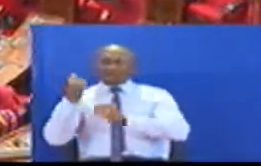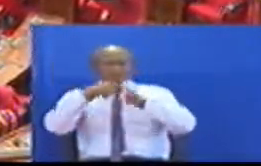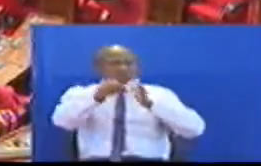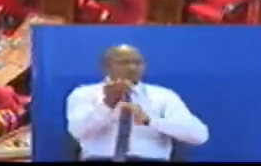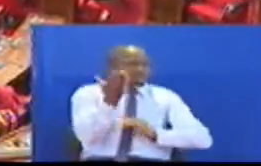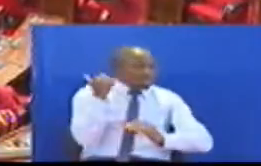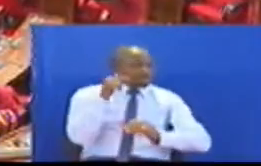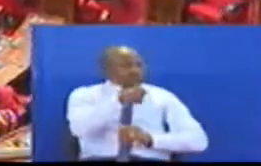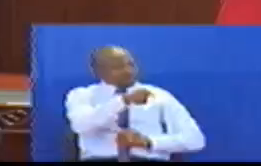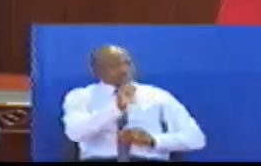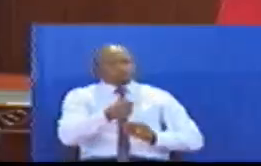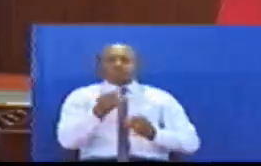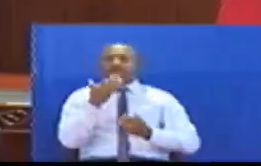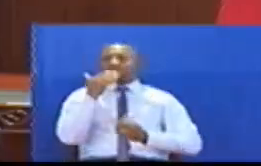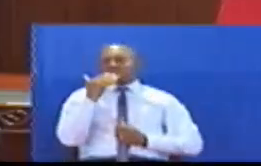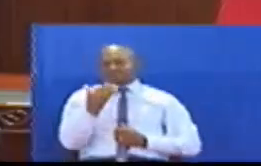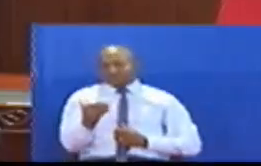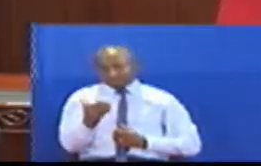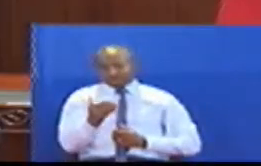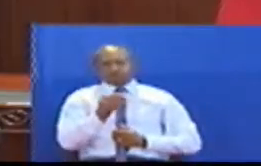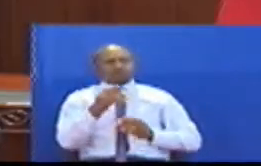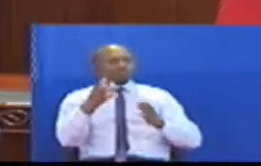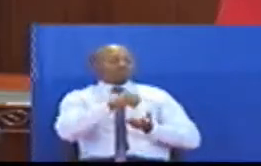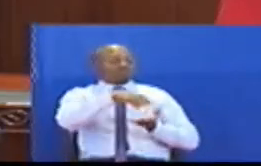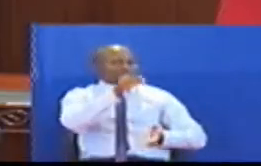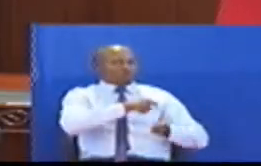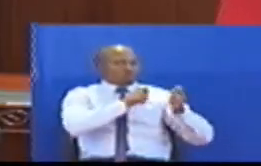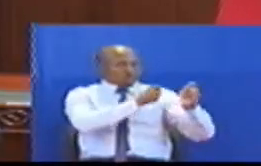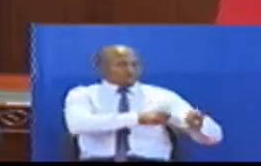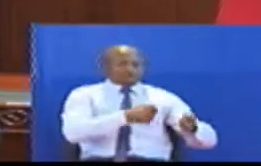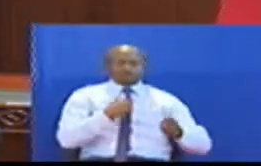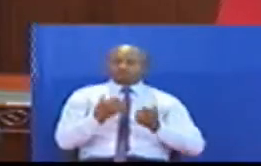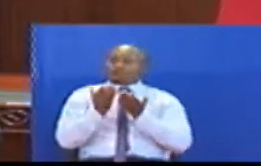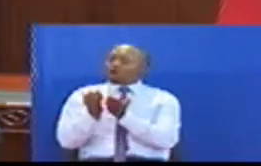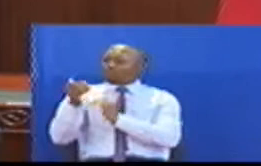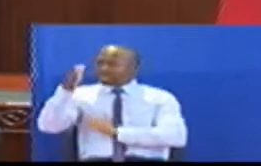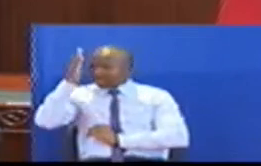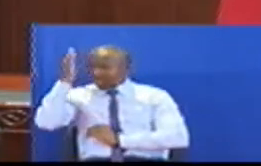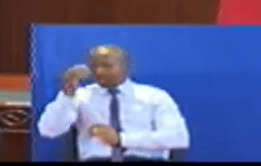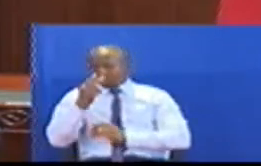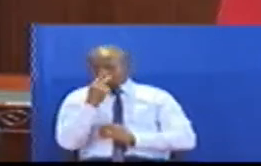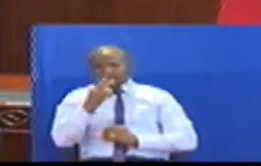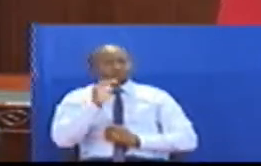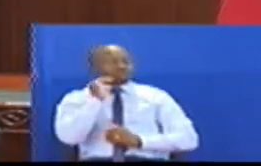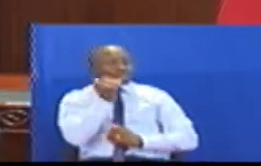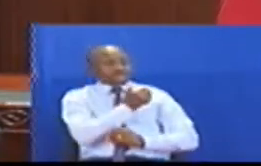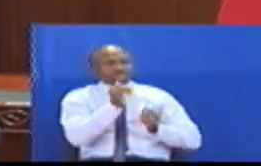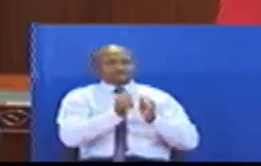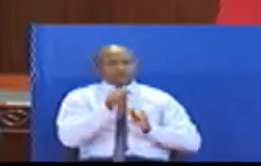mwingine. Itakuwa ni faraja kubwa sana kwa wakulima. Mheshimiwa Speaker, naomba sana serikali itilie manani swala